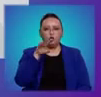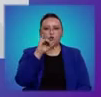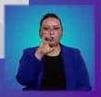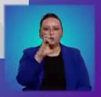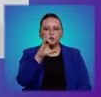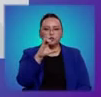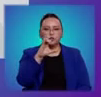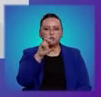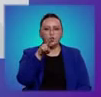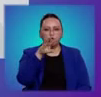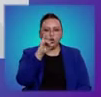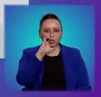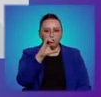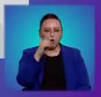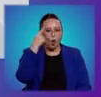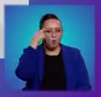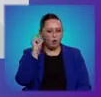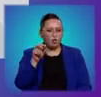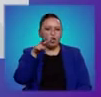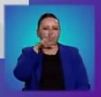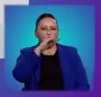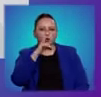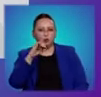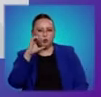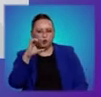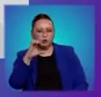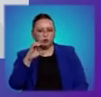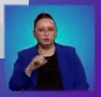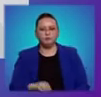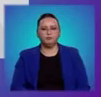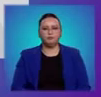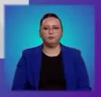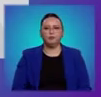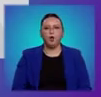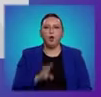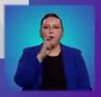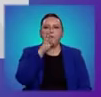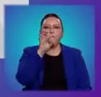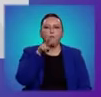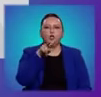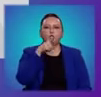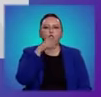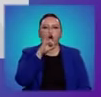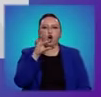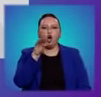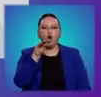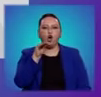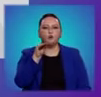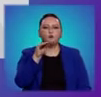үгийг лус гэж уртаар бичдэг ээ. За болгоомжил гэдэг үгийн язгуур бол болгоомж